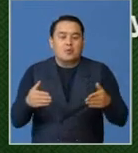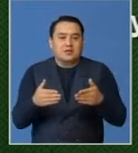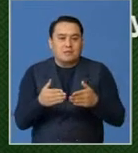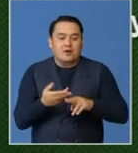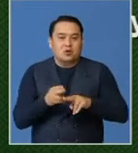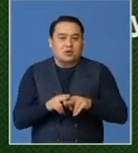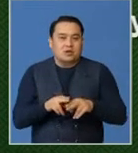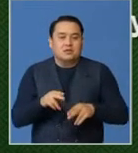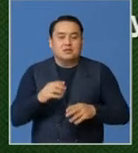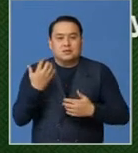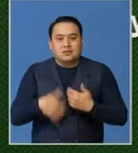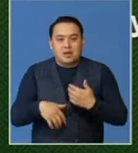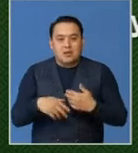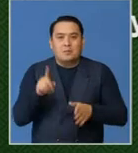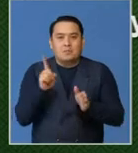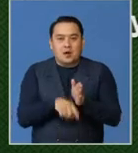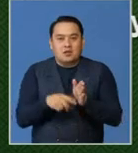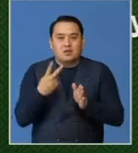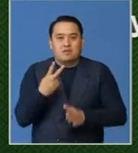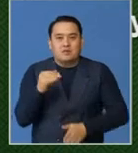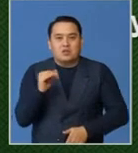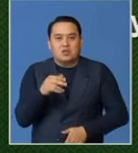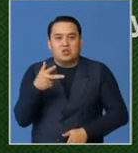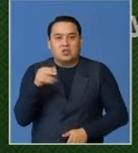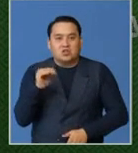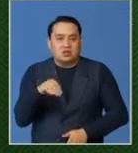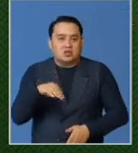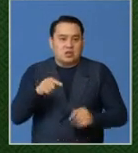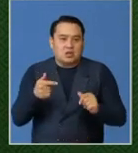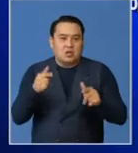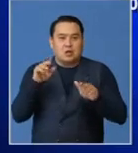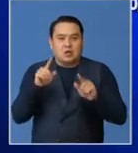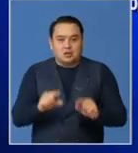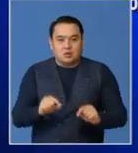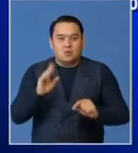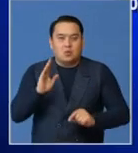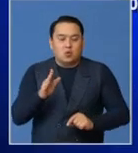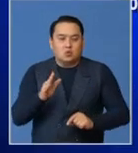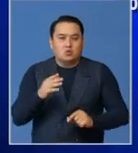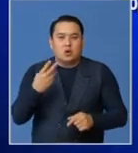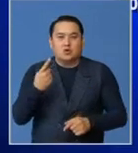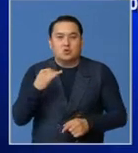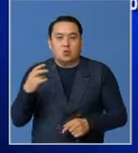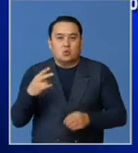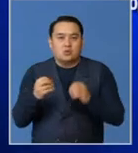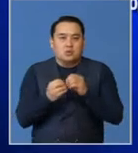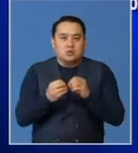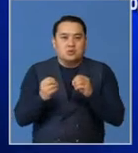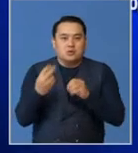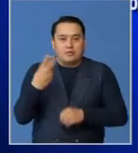в среднем по стране оно подешевеет на 2,5-3 тысячи тенге. В Алматинской области стоимость тонны угля станет ниже